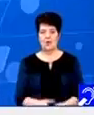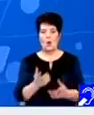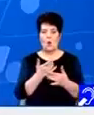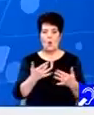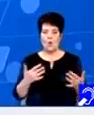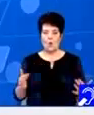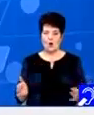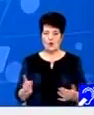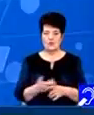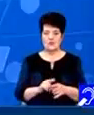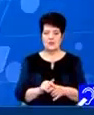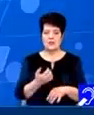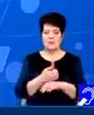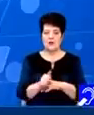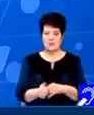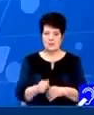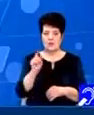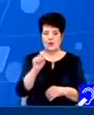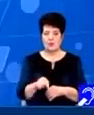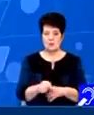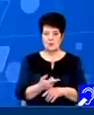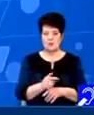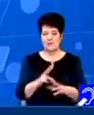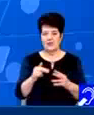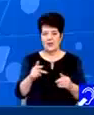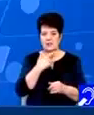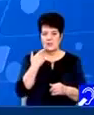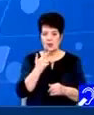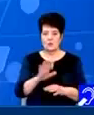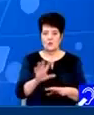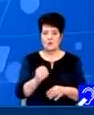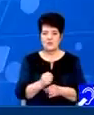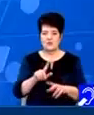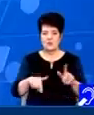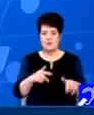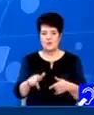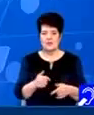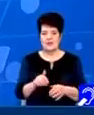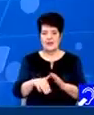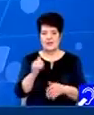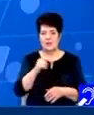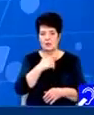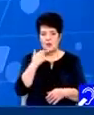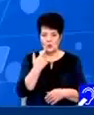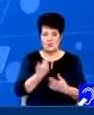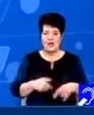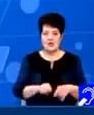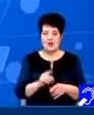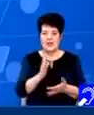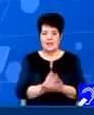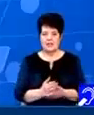Orice încercare de presiune a Occidentului asupra Federației Ruse nu face decât să mobilizeze electoratul rus, pentru că așa